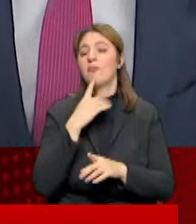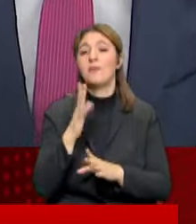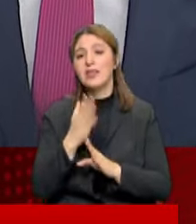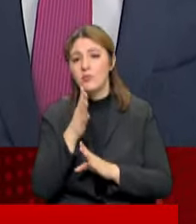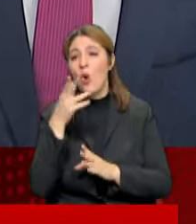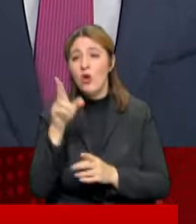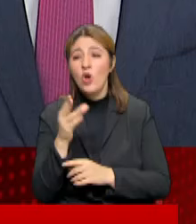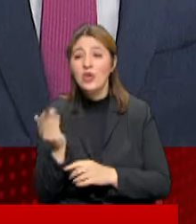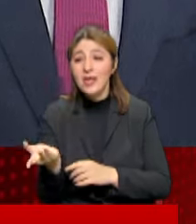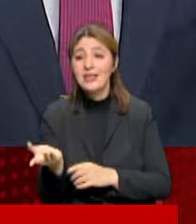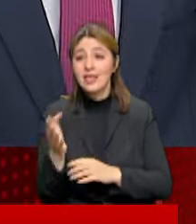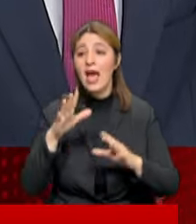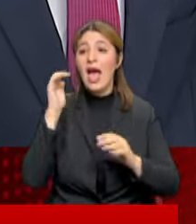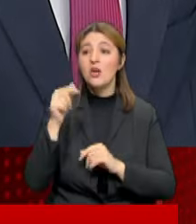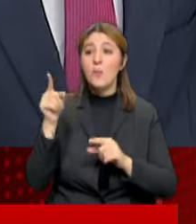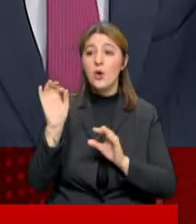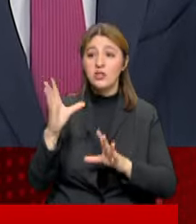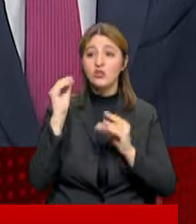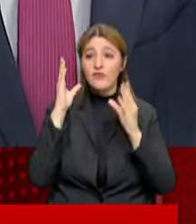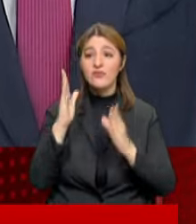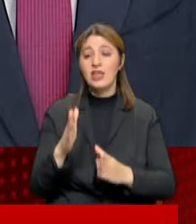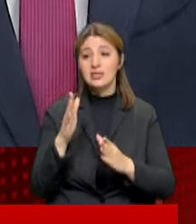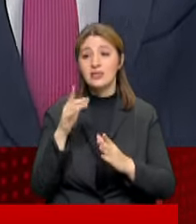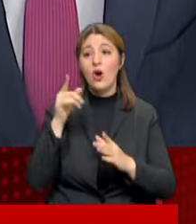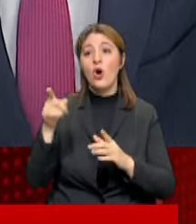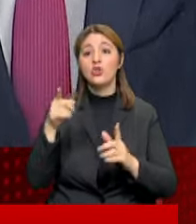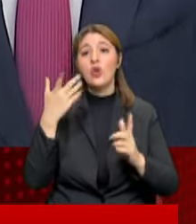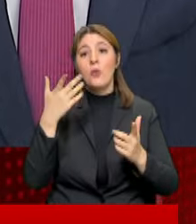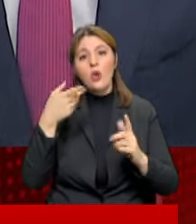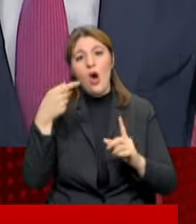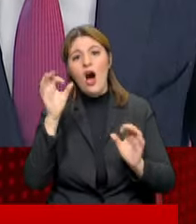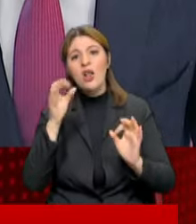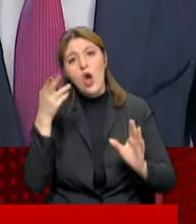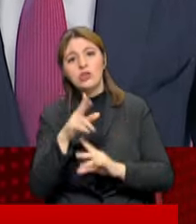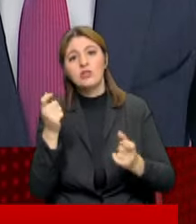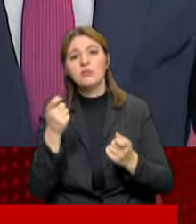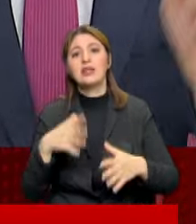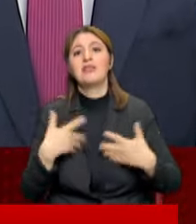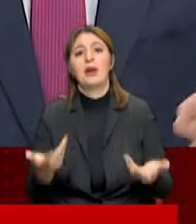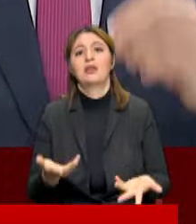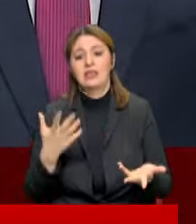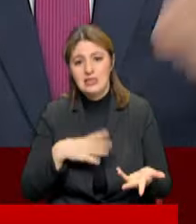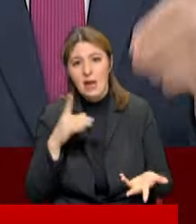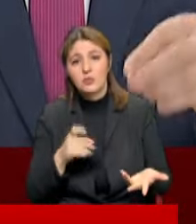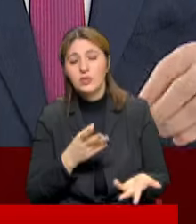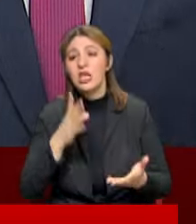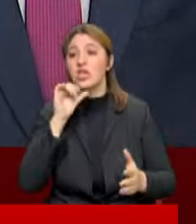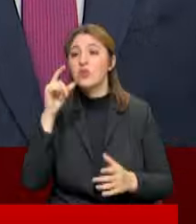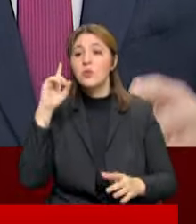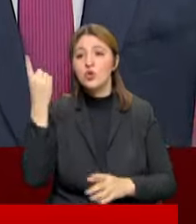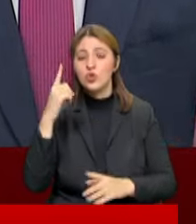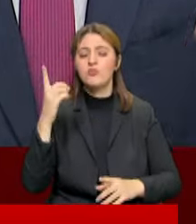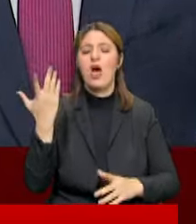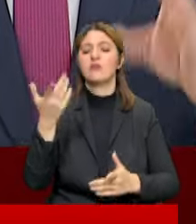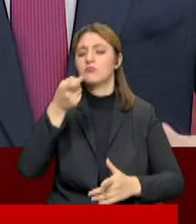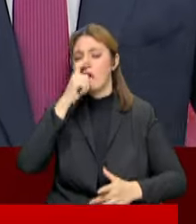musunuz Eğer Ölmüş olsaydı her gün bu kadar çok sayıda Tetikçi onu öldürmek ister miydi iki Atatürk hiç hiçbir hükümdar hiçbir